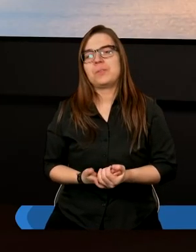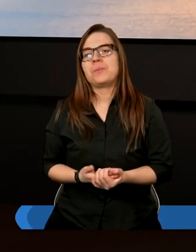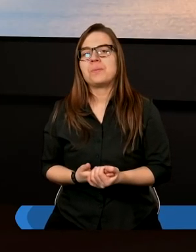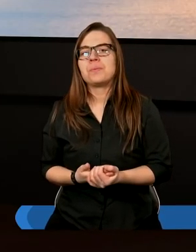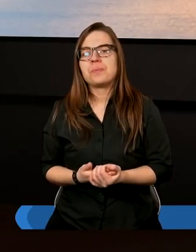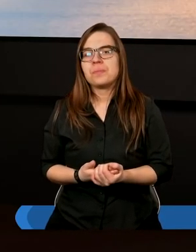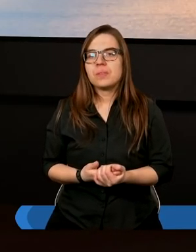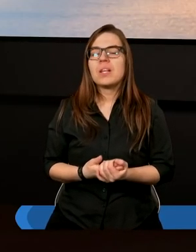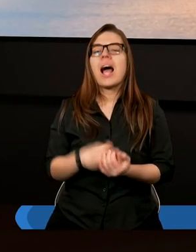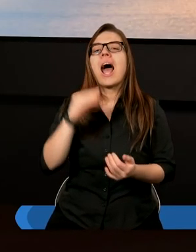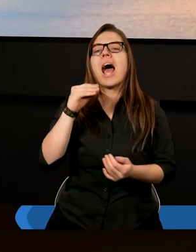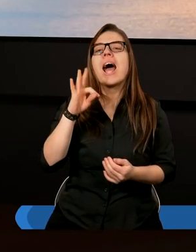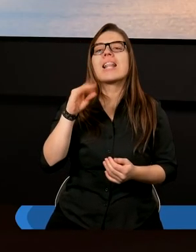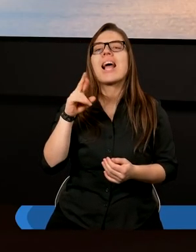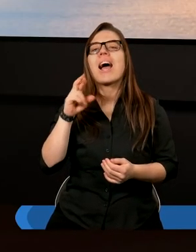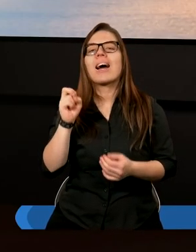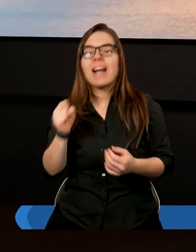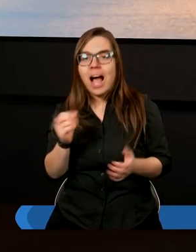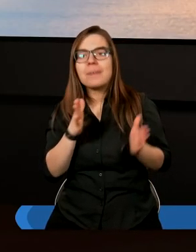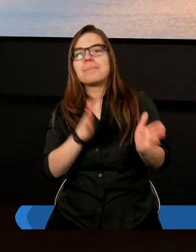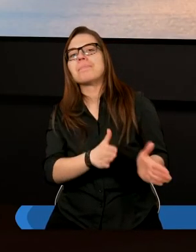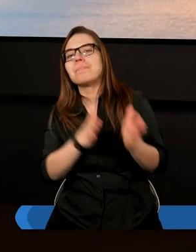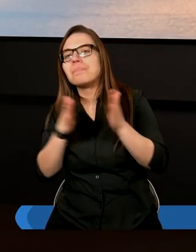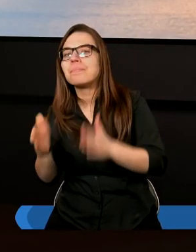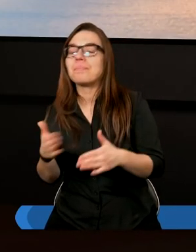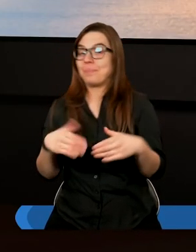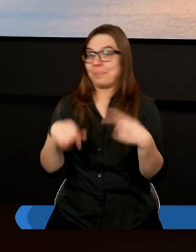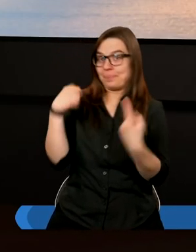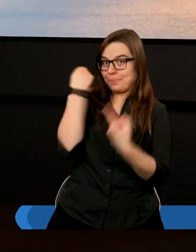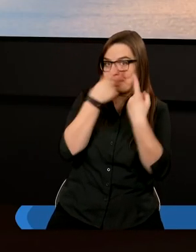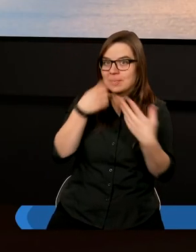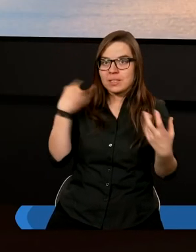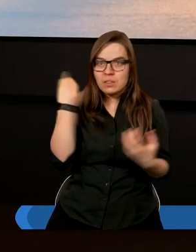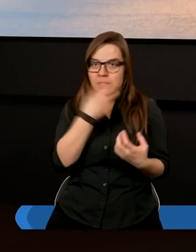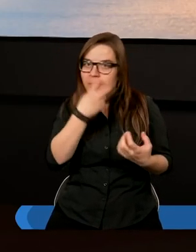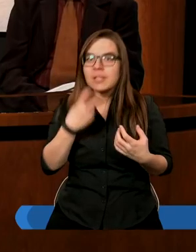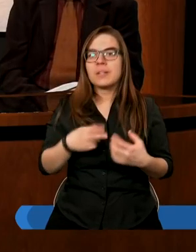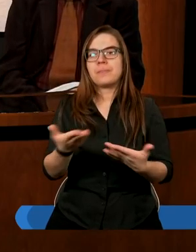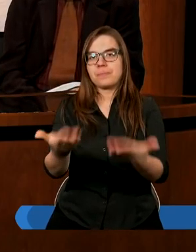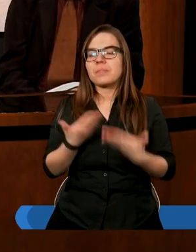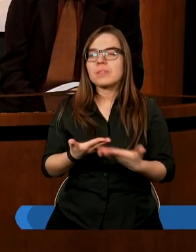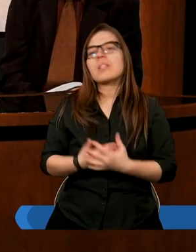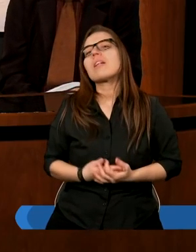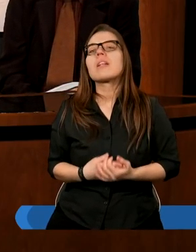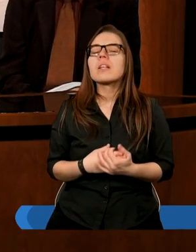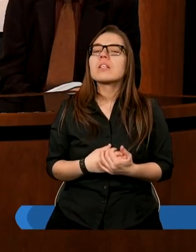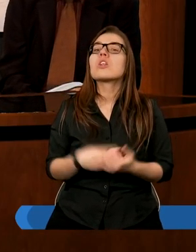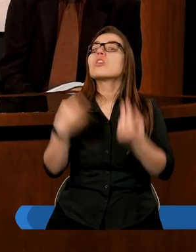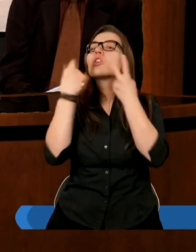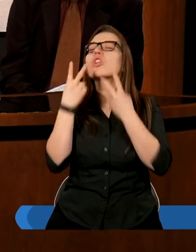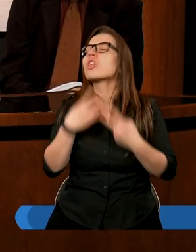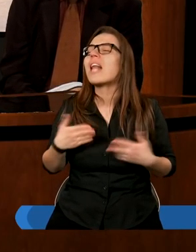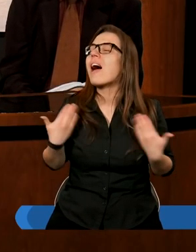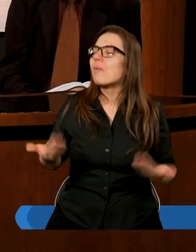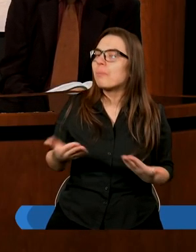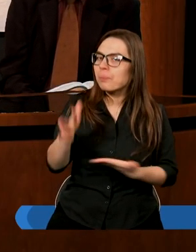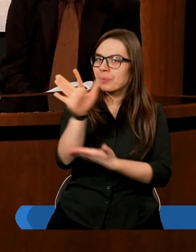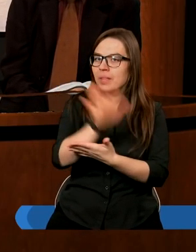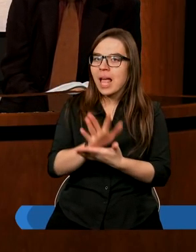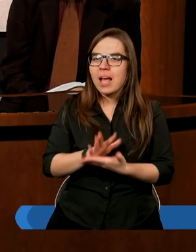Poproszę Esterkę o kolejną cenną myśl na temat szafarstwa. Przeczytałam tekst